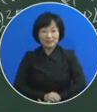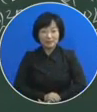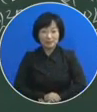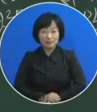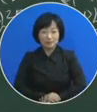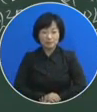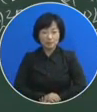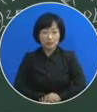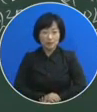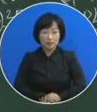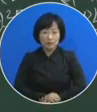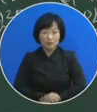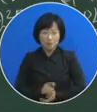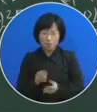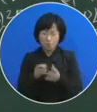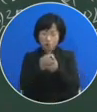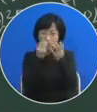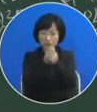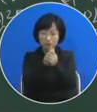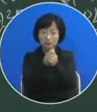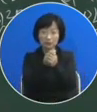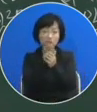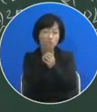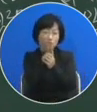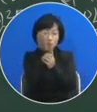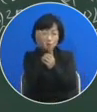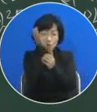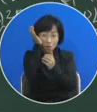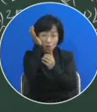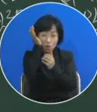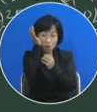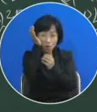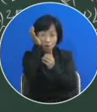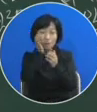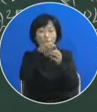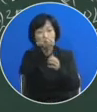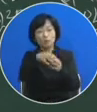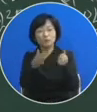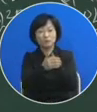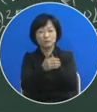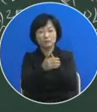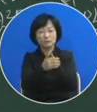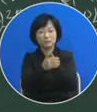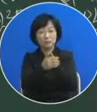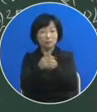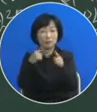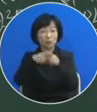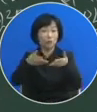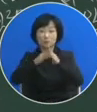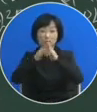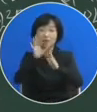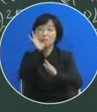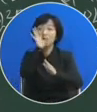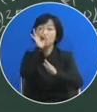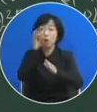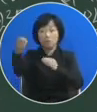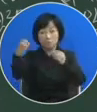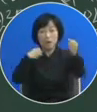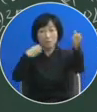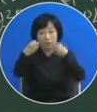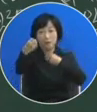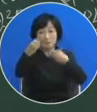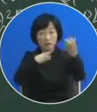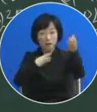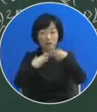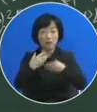녹지 않는 거예요. And so the deacon said, "No, of course they're never going to be able to give us that land." 절대 녹지는 못 짓습니다. And so think about it; it's a green belt,